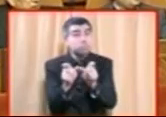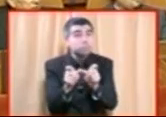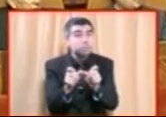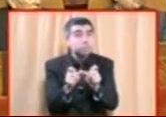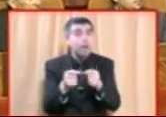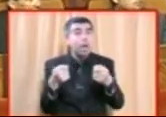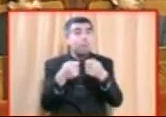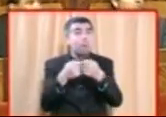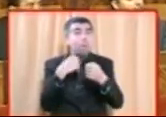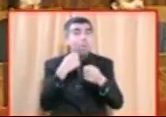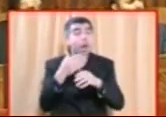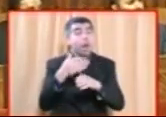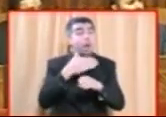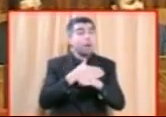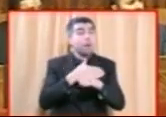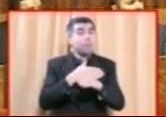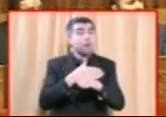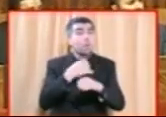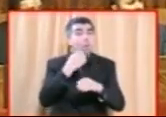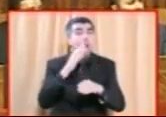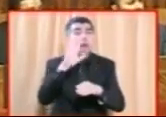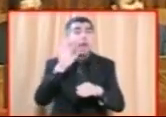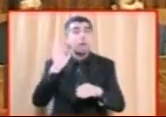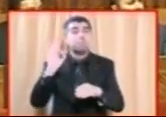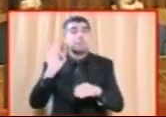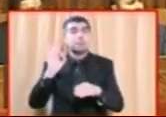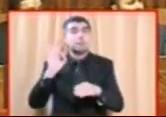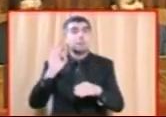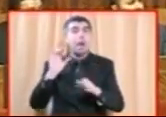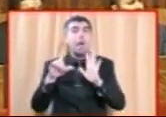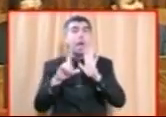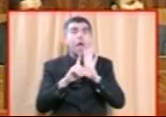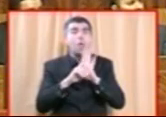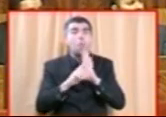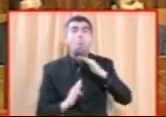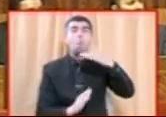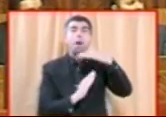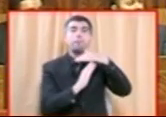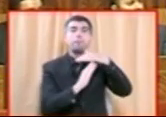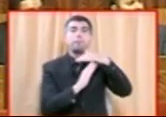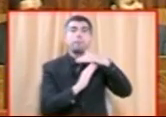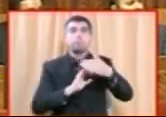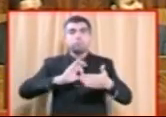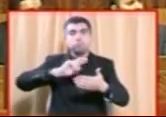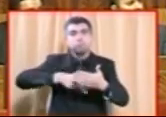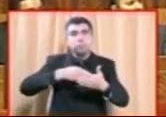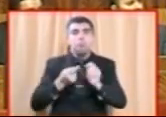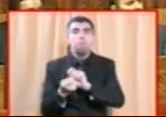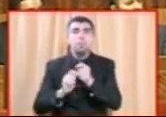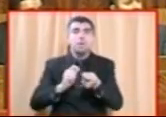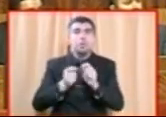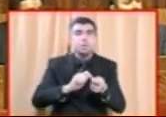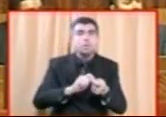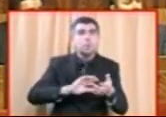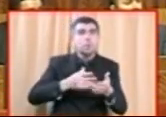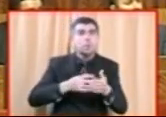ما يرام 50 مرسوم اللي توقف من اجل المعالجه لكن لحد الساعه مازال